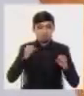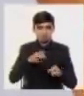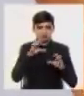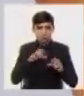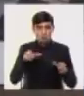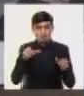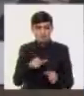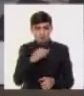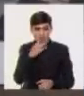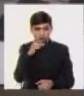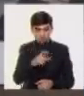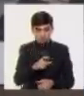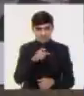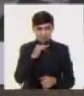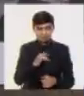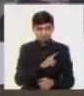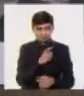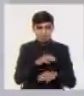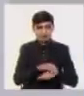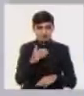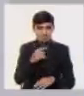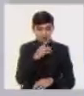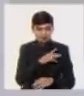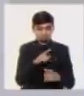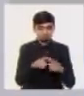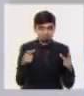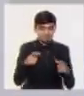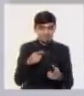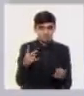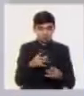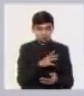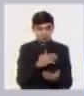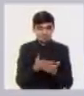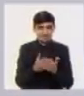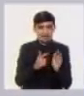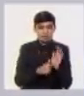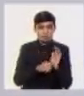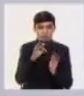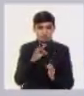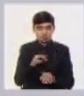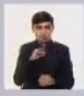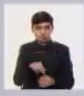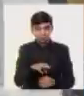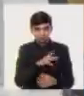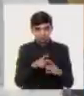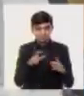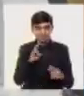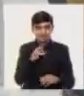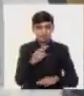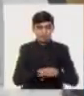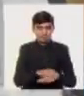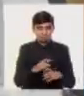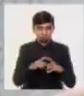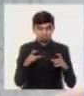законное право каждого, говорят эксперты Национального банка. При этом банкнота должна сохранить не менее 70% от установленных Нацбанком